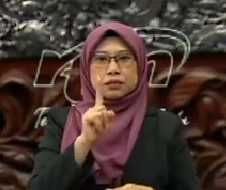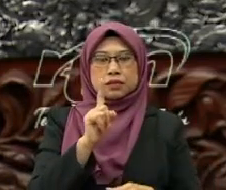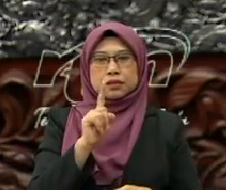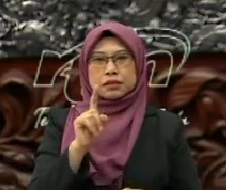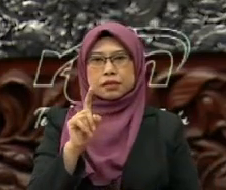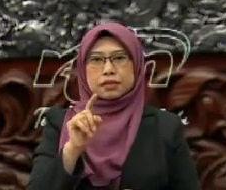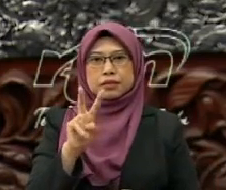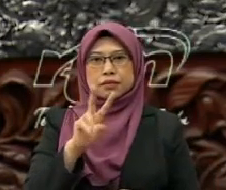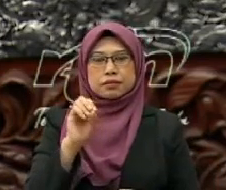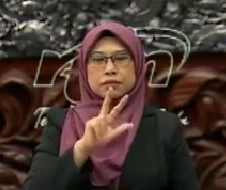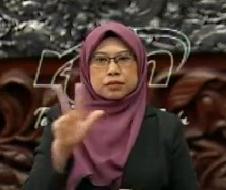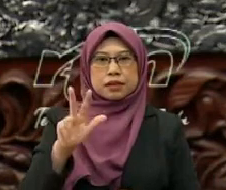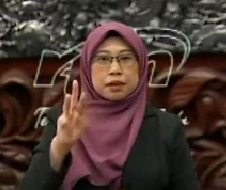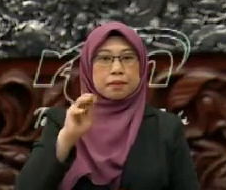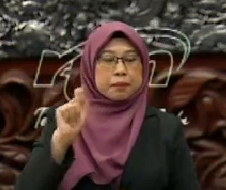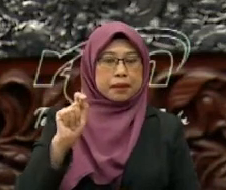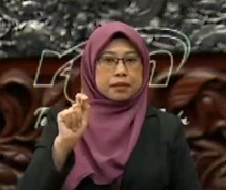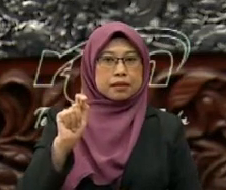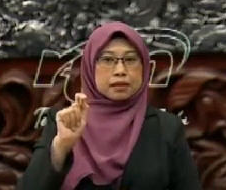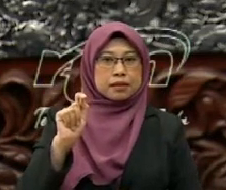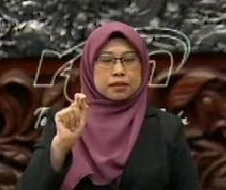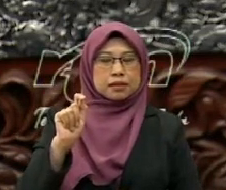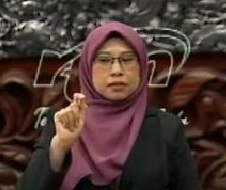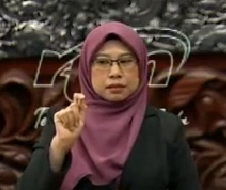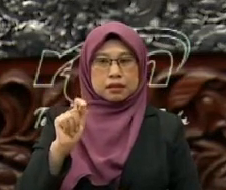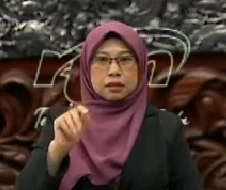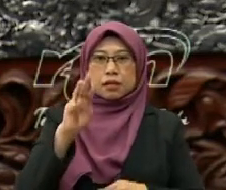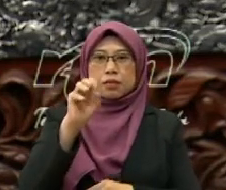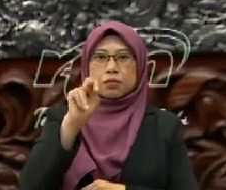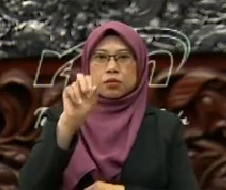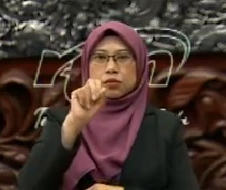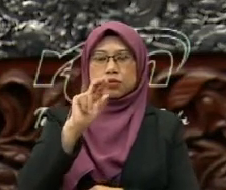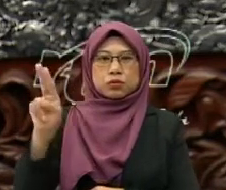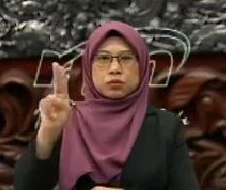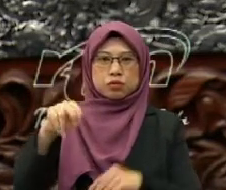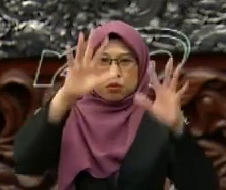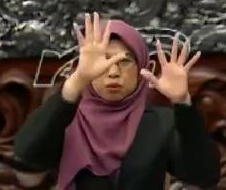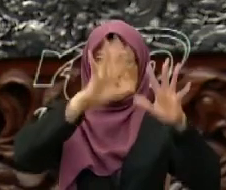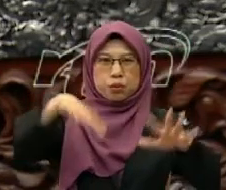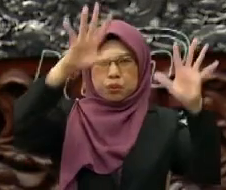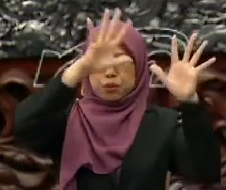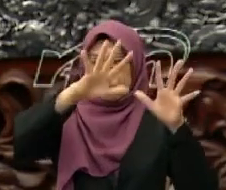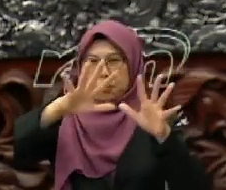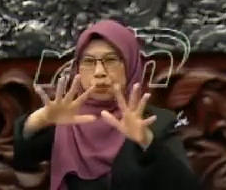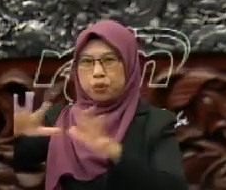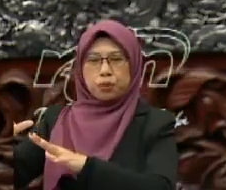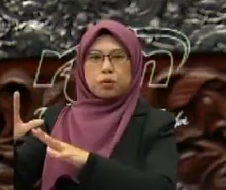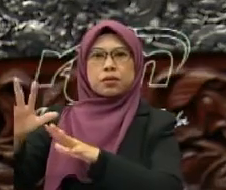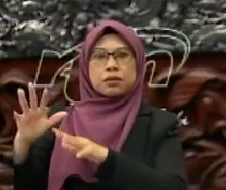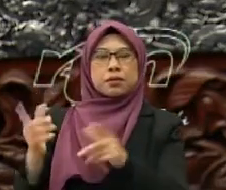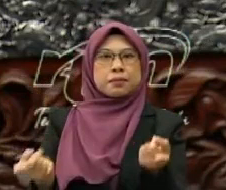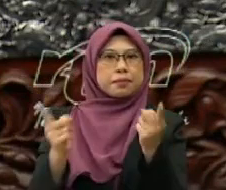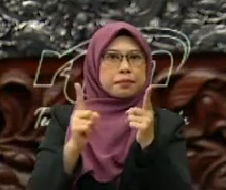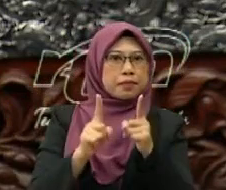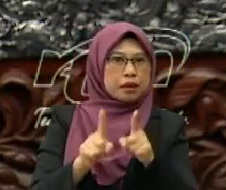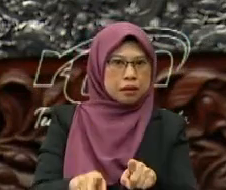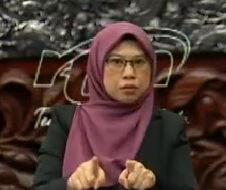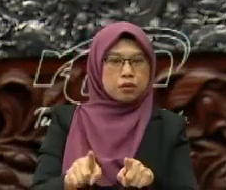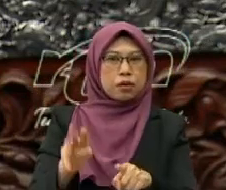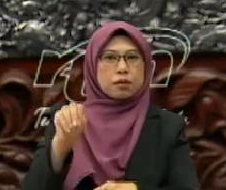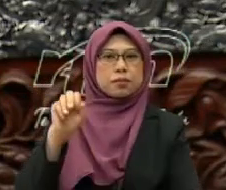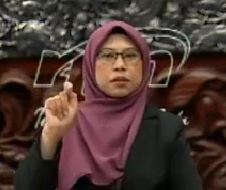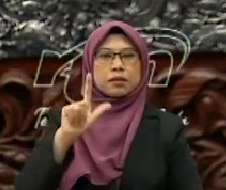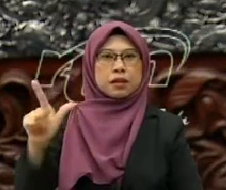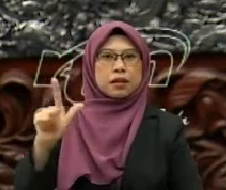juga turuk menjangkaukan bahwa episode nuruan monsun yang membawa hujan lebat berterusan akan berlaku sepanjang musim muson